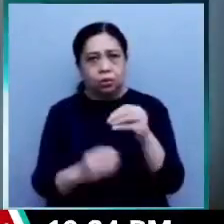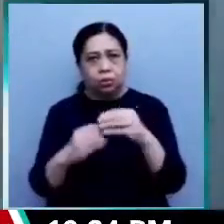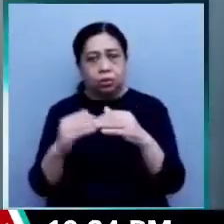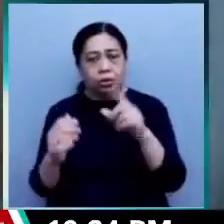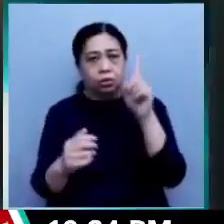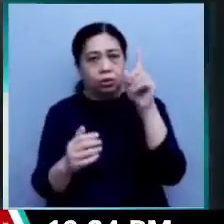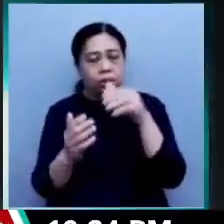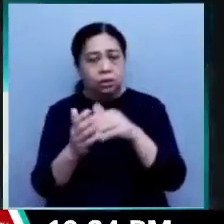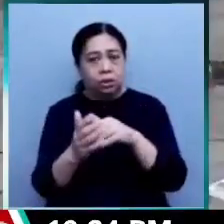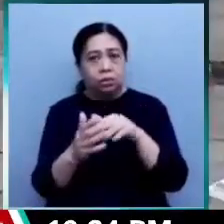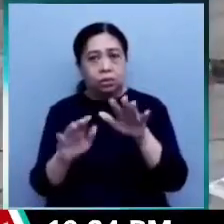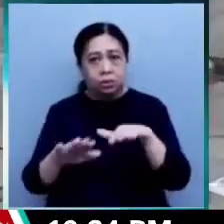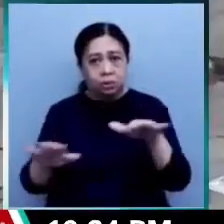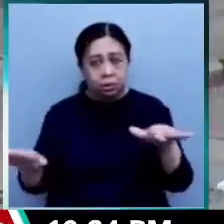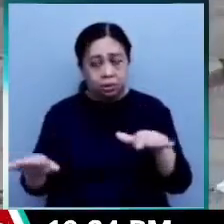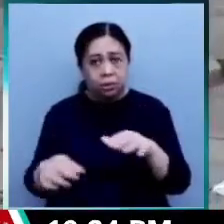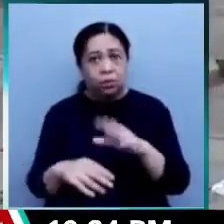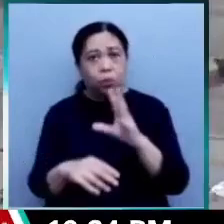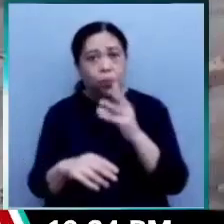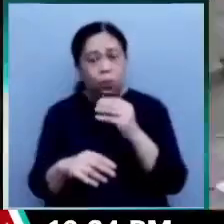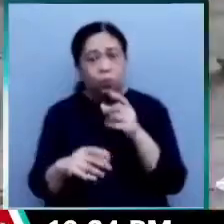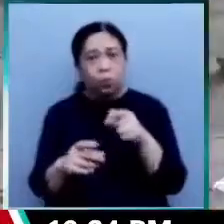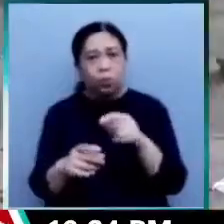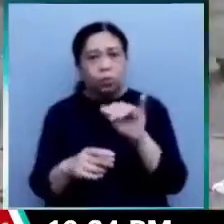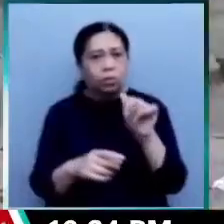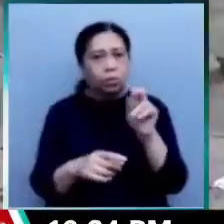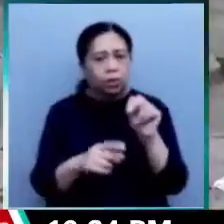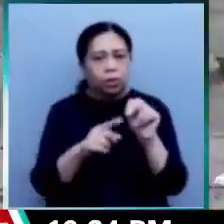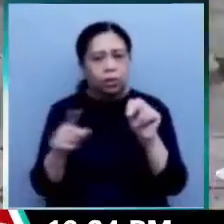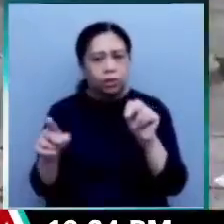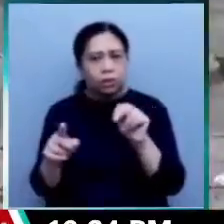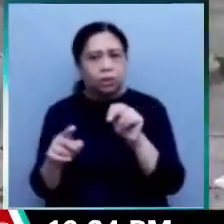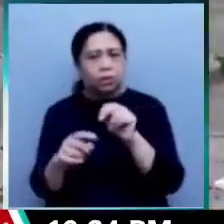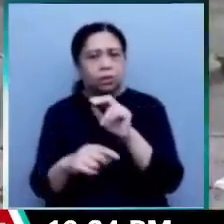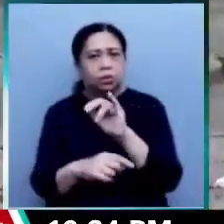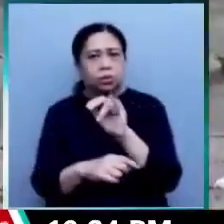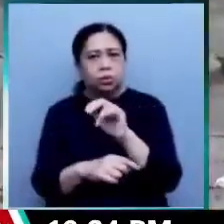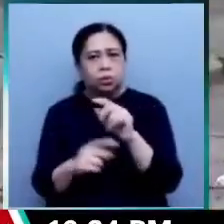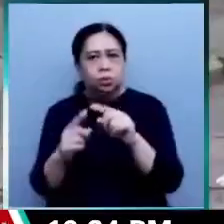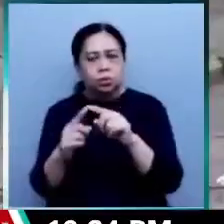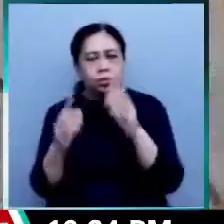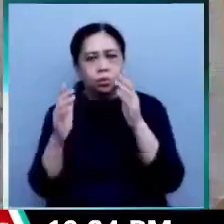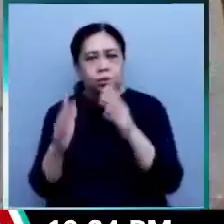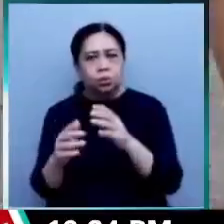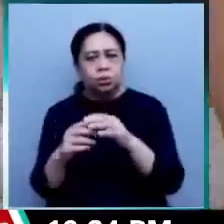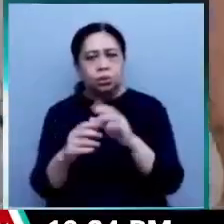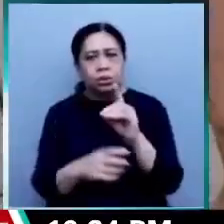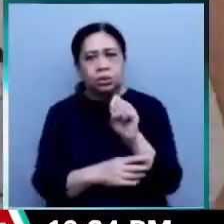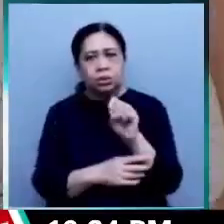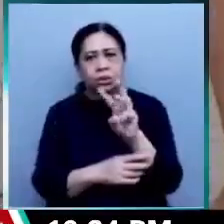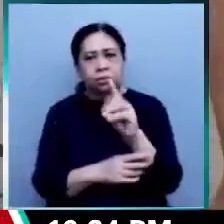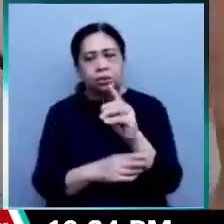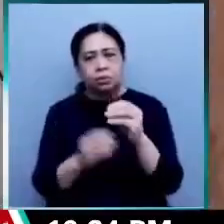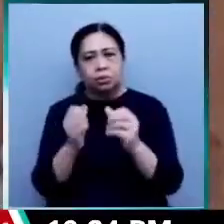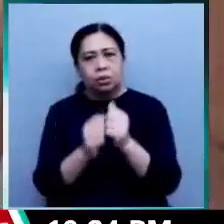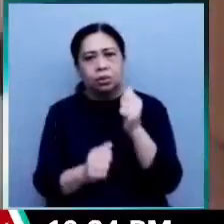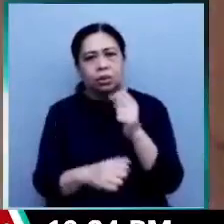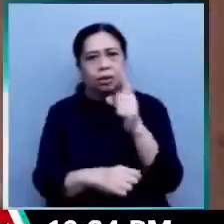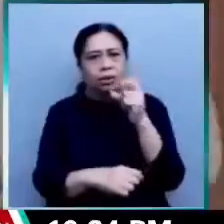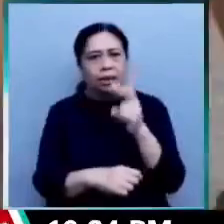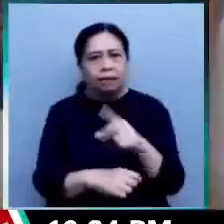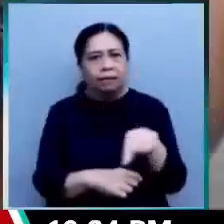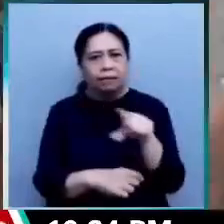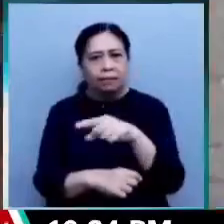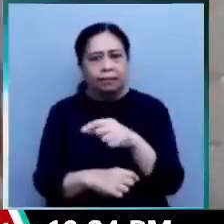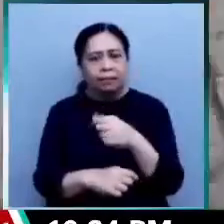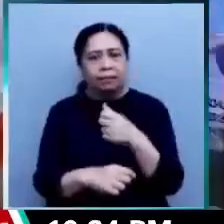biktima ng pangabuso mula January hanggang June 2022 na tinutugunan ng DSWD mahigit kalahati sa kanila ay mga